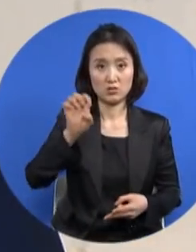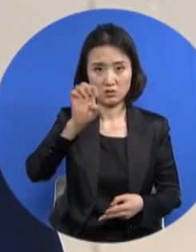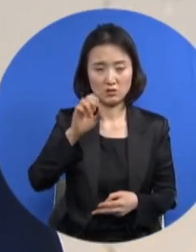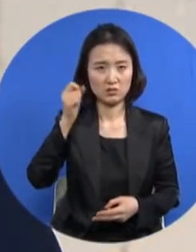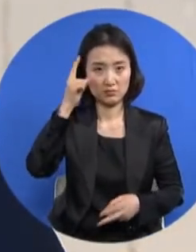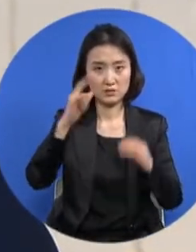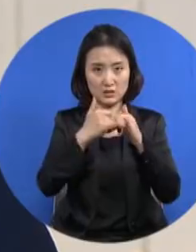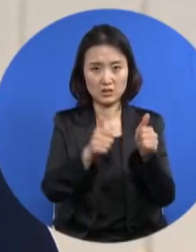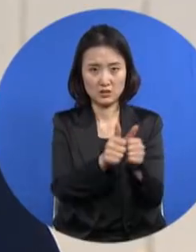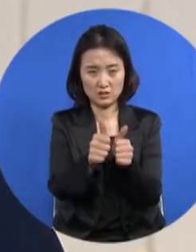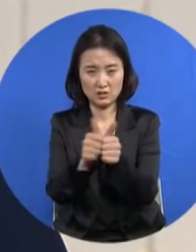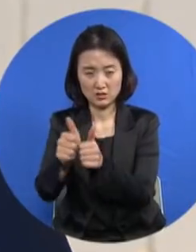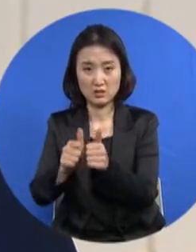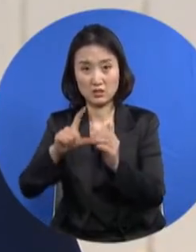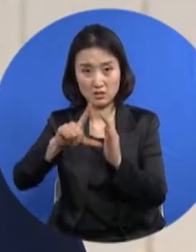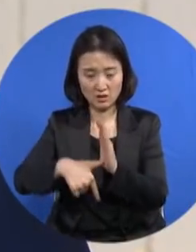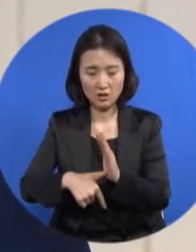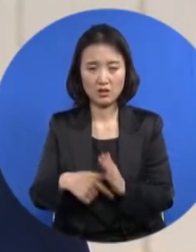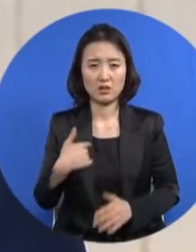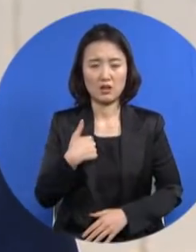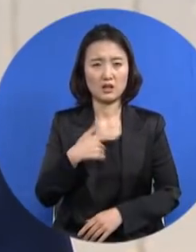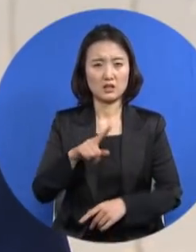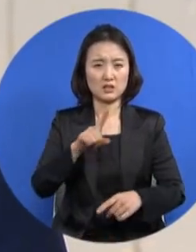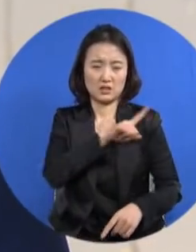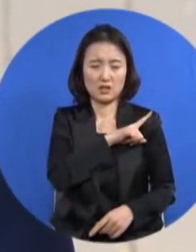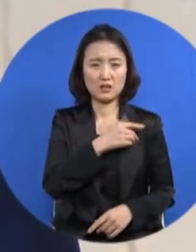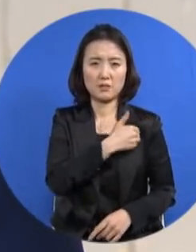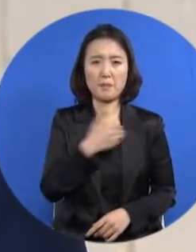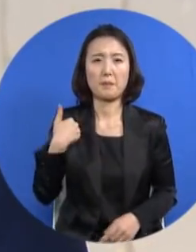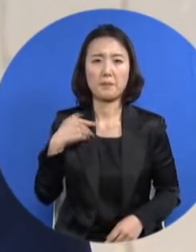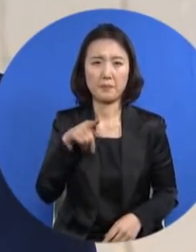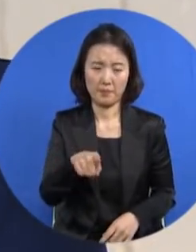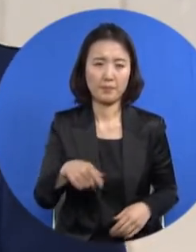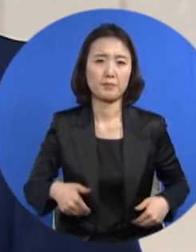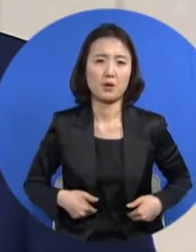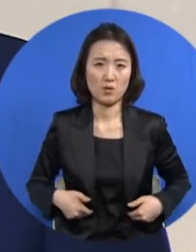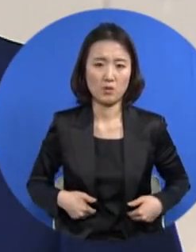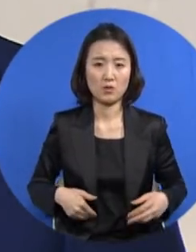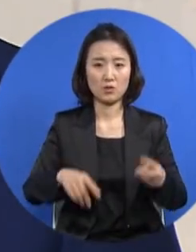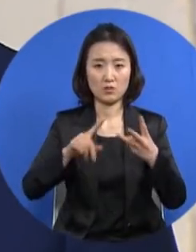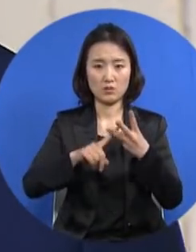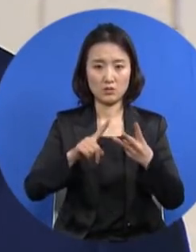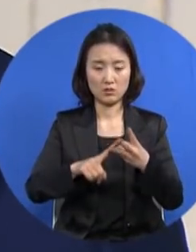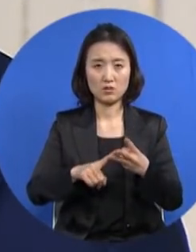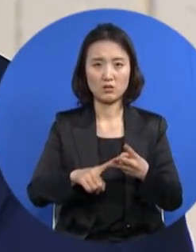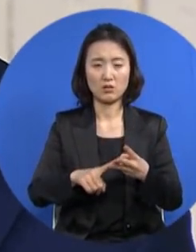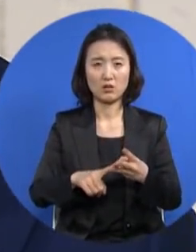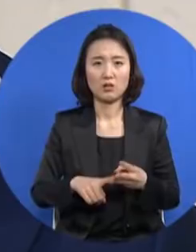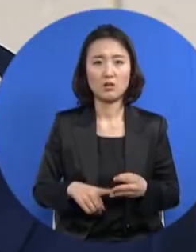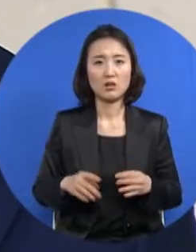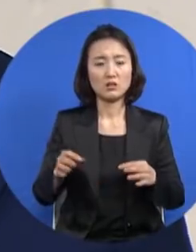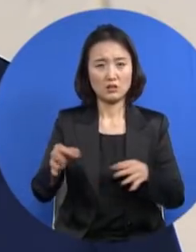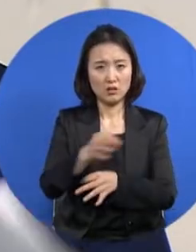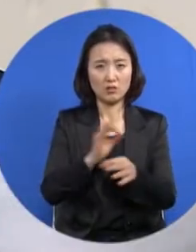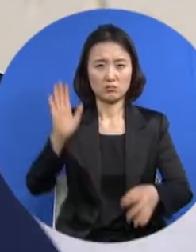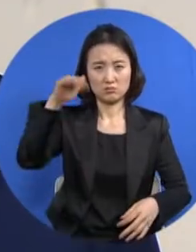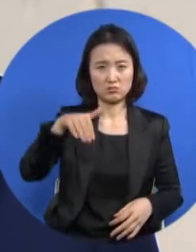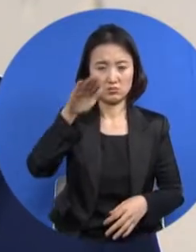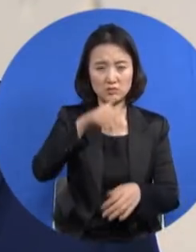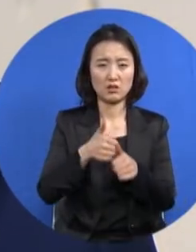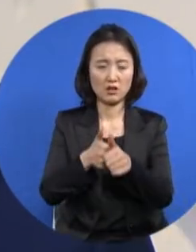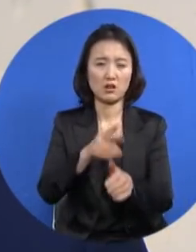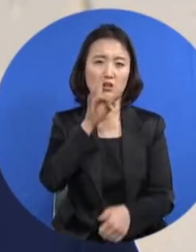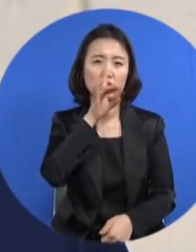때 내가 제일 잘하는 거야 돼요. 세 번째는요, 경기를 타면 안 돼요. 제가 그 전에